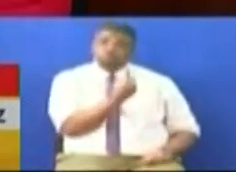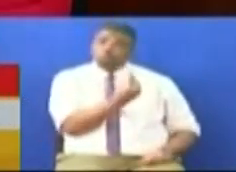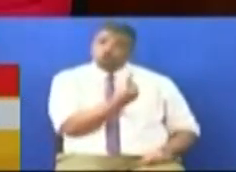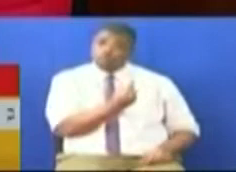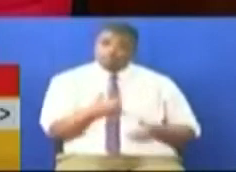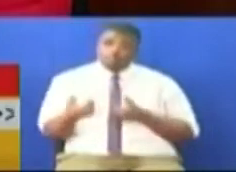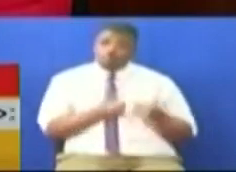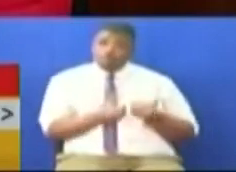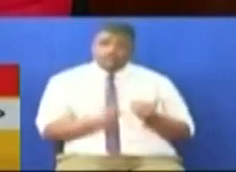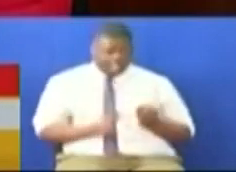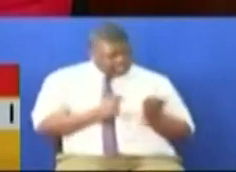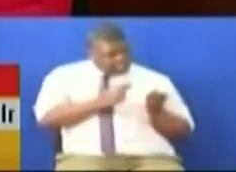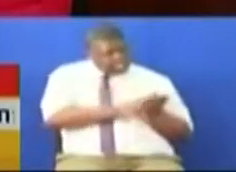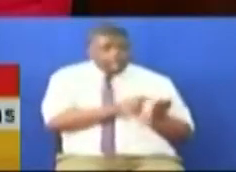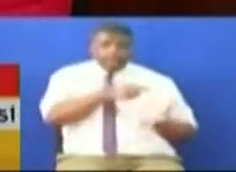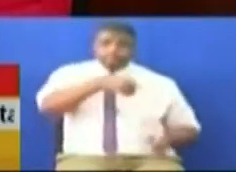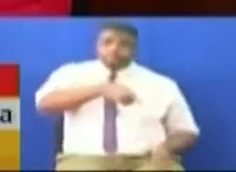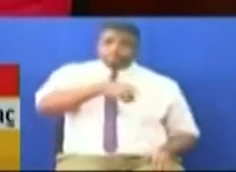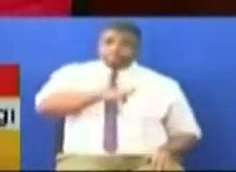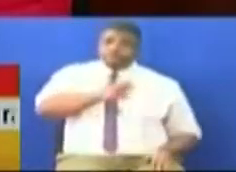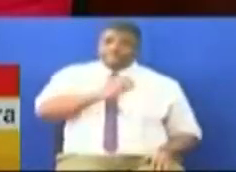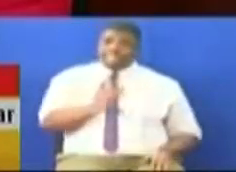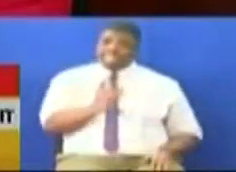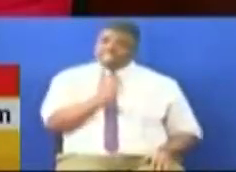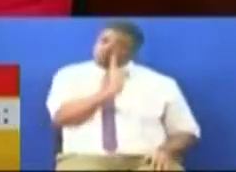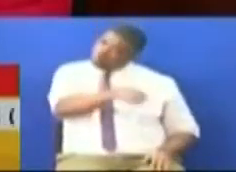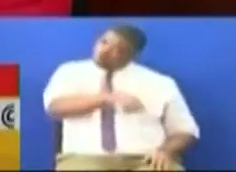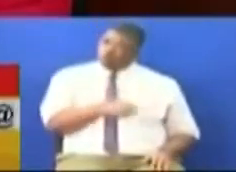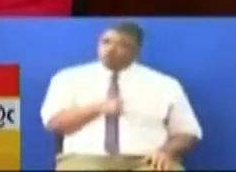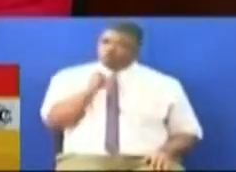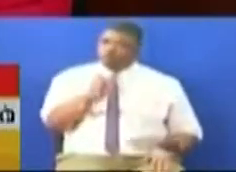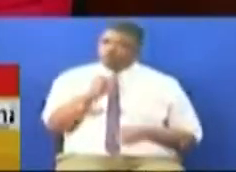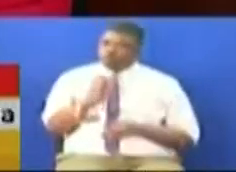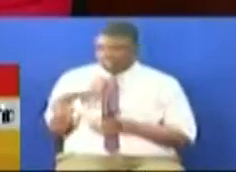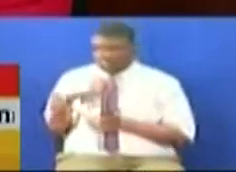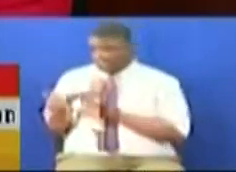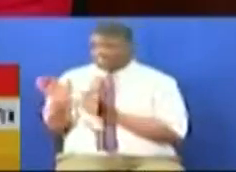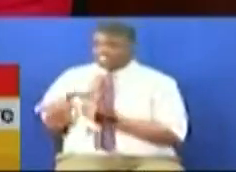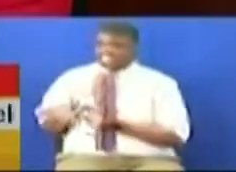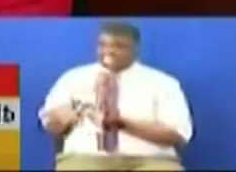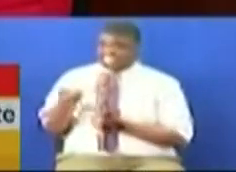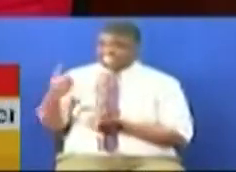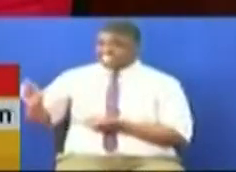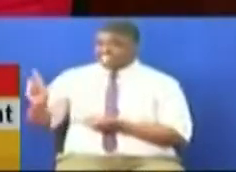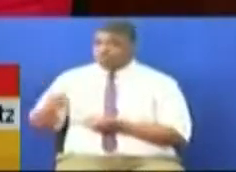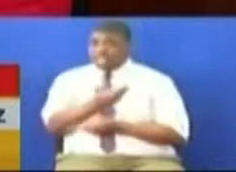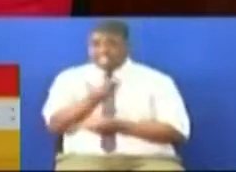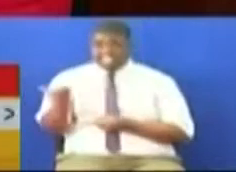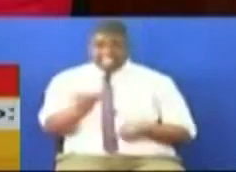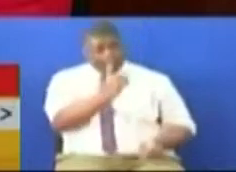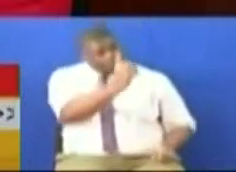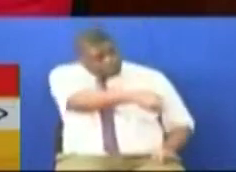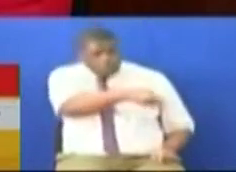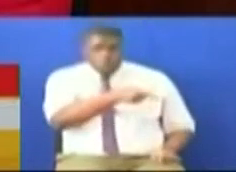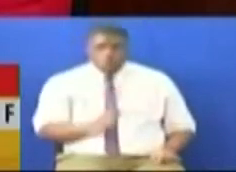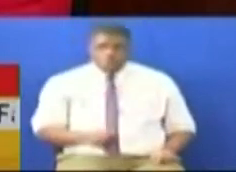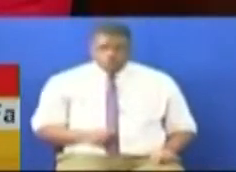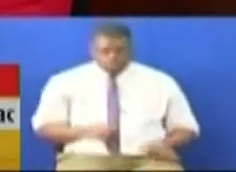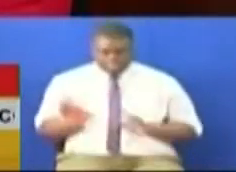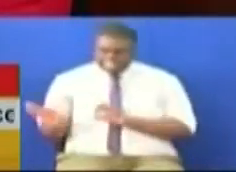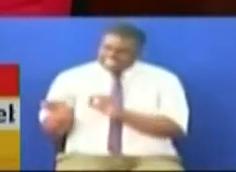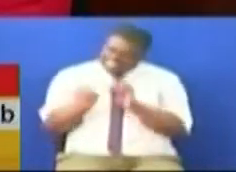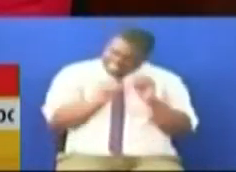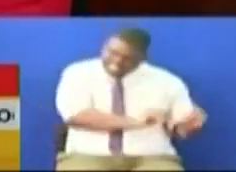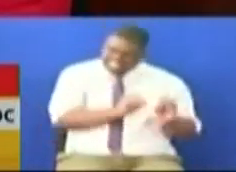wa Pride wapo, sio kwamba amefariki, hata huyo mzee aliyefariki, lakini wapo wengine. Zimeainishwa transaction ambazo zimefanywa